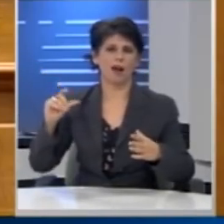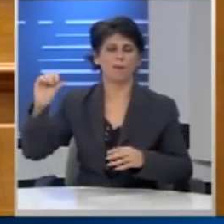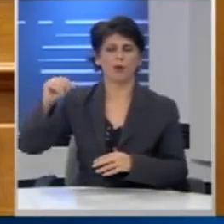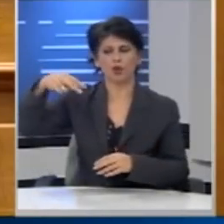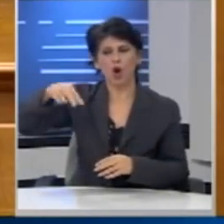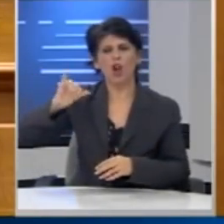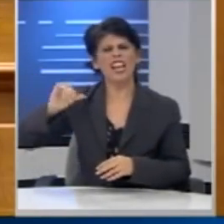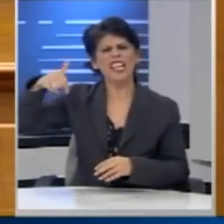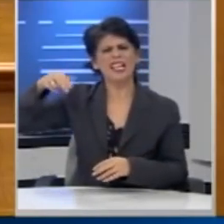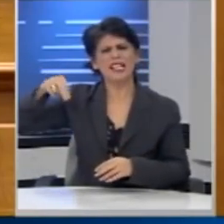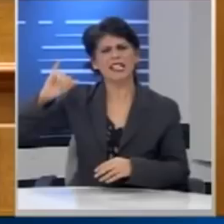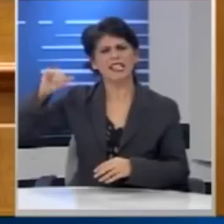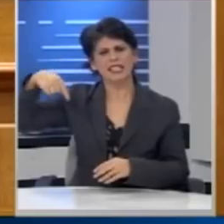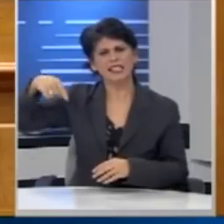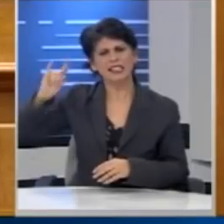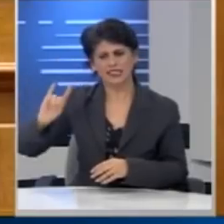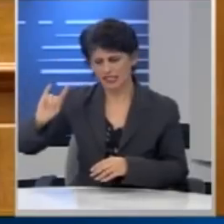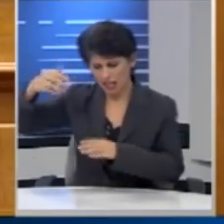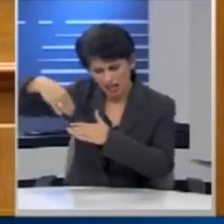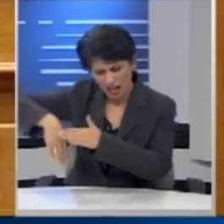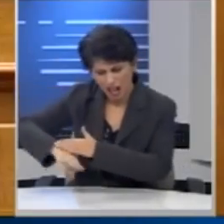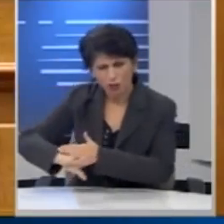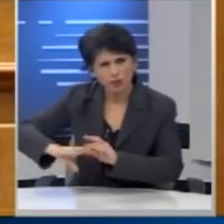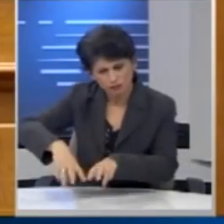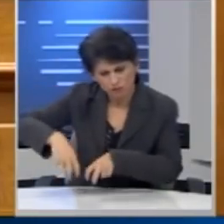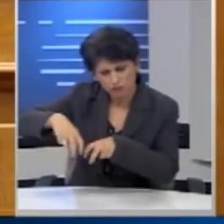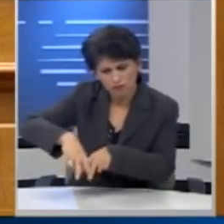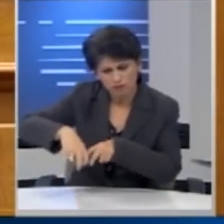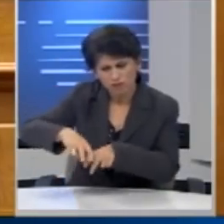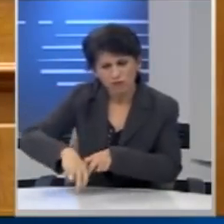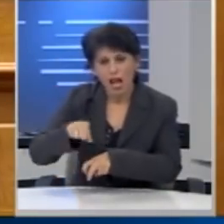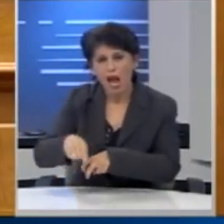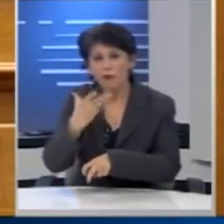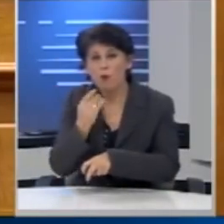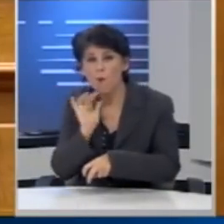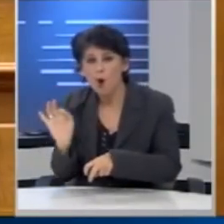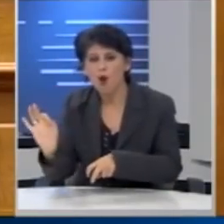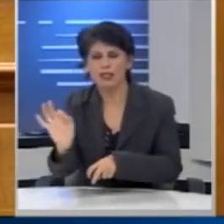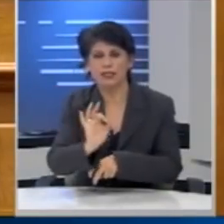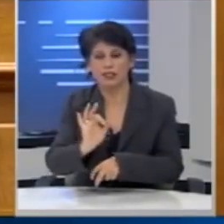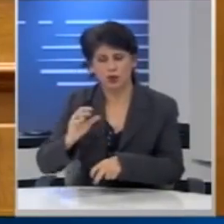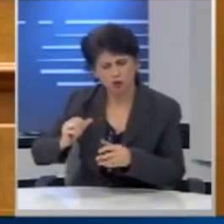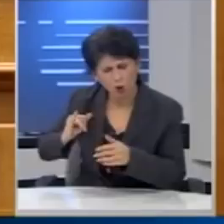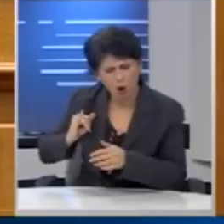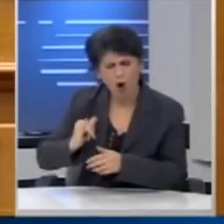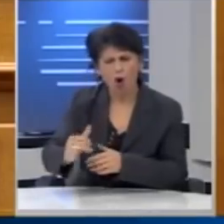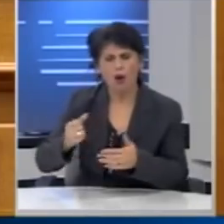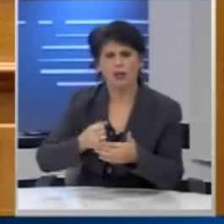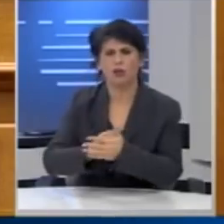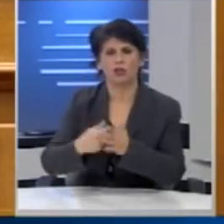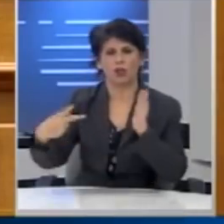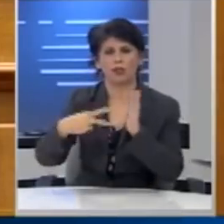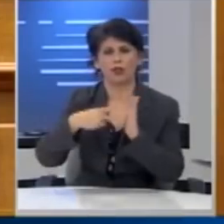λιγνίτι. Την οριστική απεξάρτηση από το λιγνίτι, το αργότερο μέχρι το